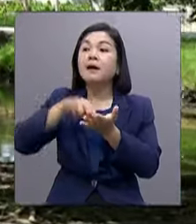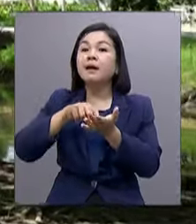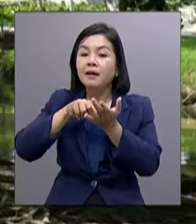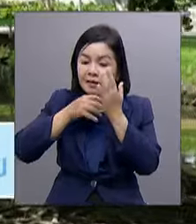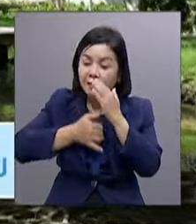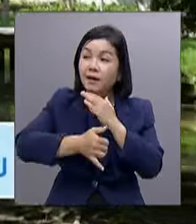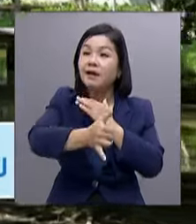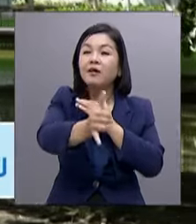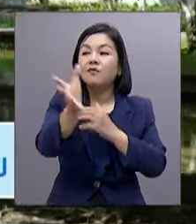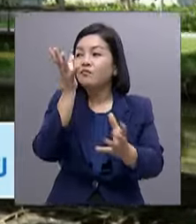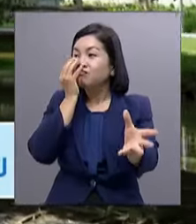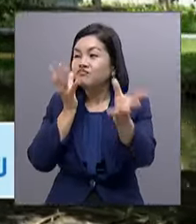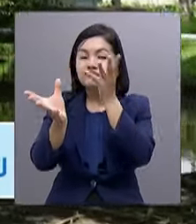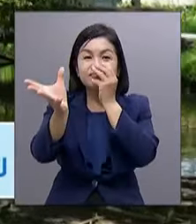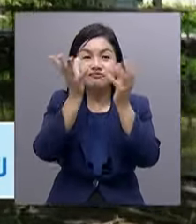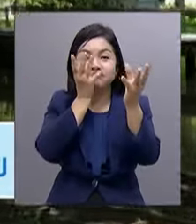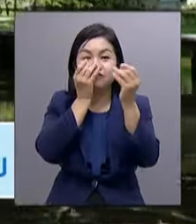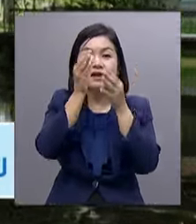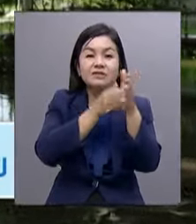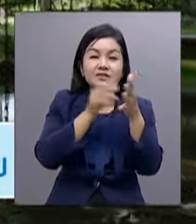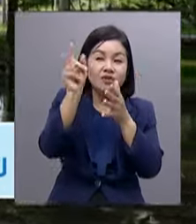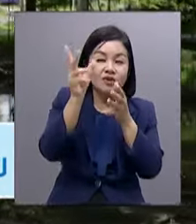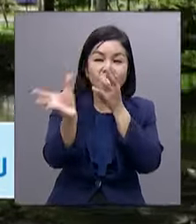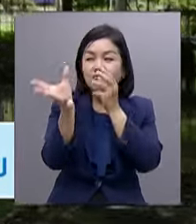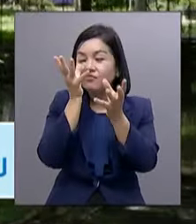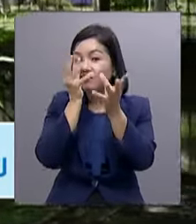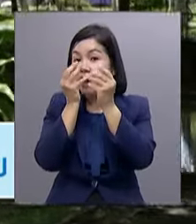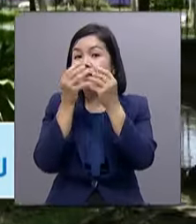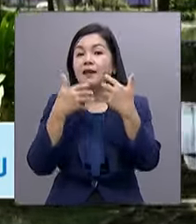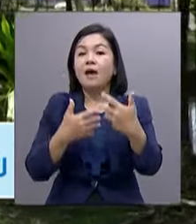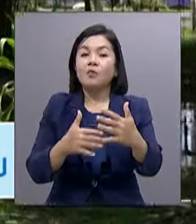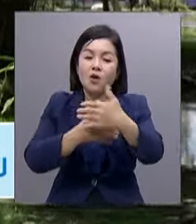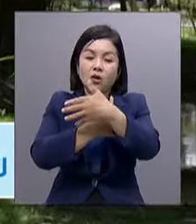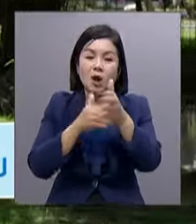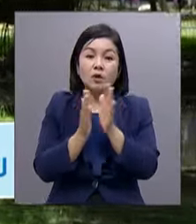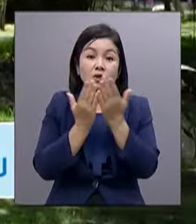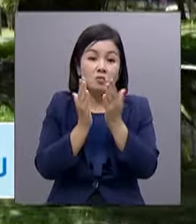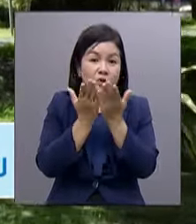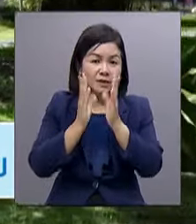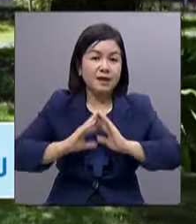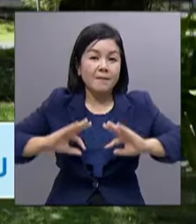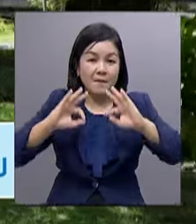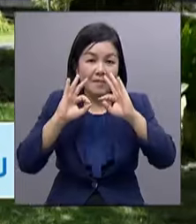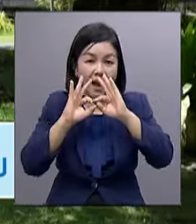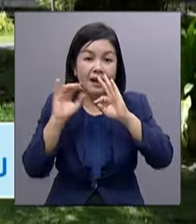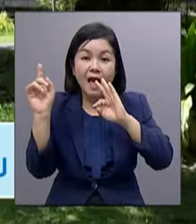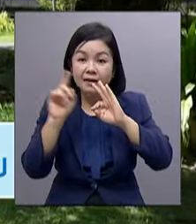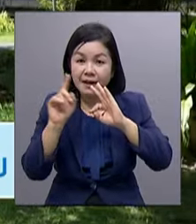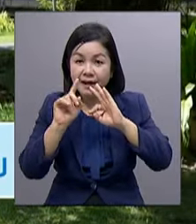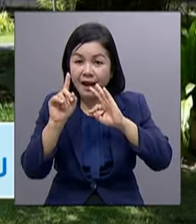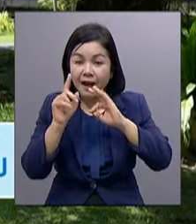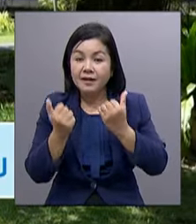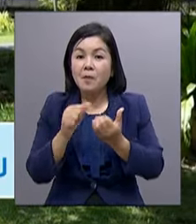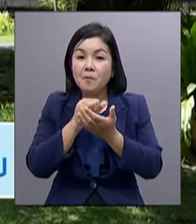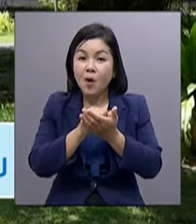มาเดินเล่นชมสวนได้ในทันทีค่ะนอกจากนี้ห้องสมุดแห่งนี้ก็ยังมีความสำคัญในเรื่องของการที่ให้บ